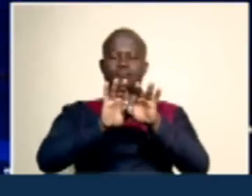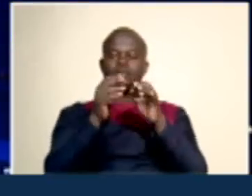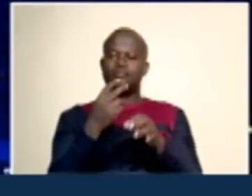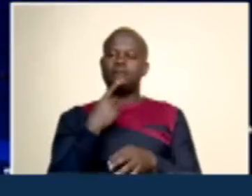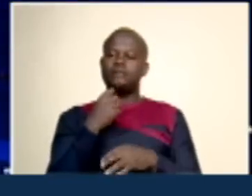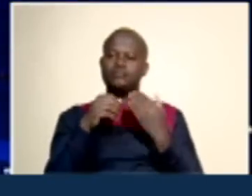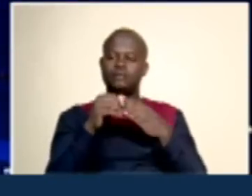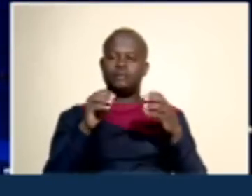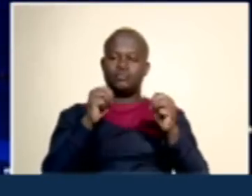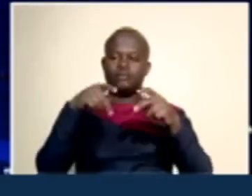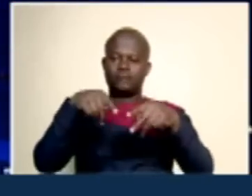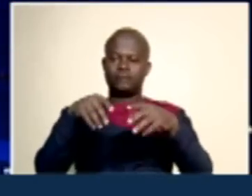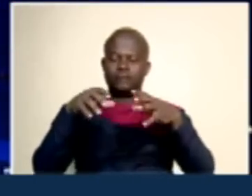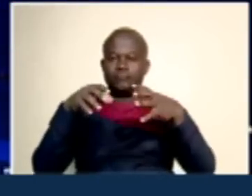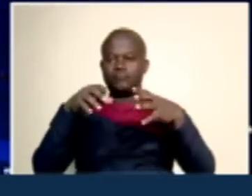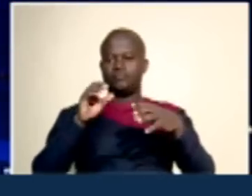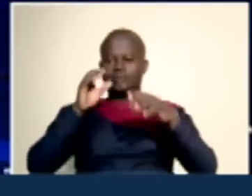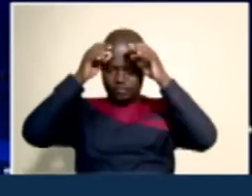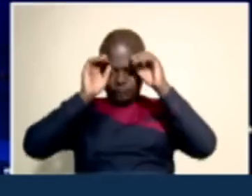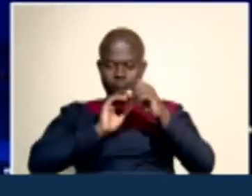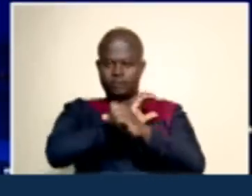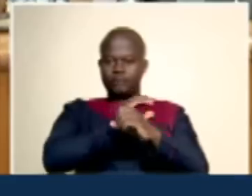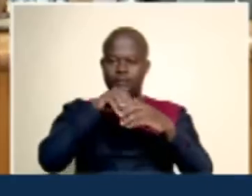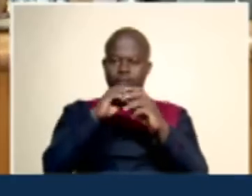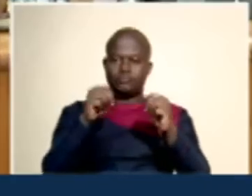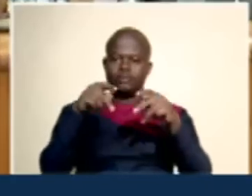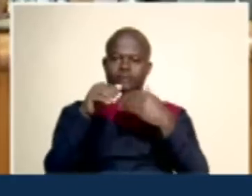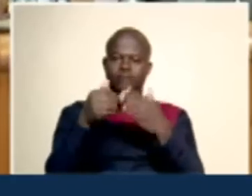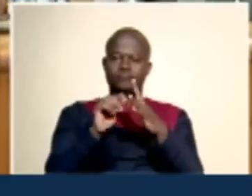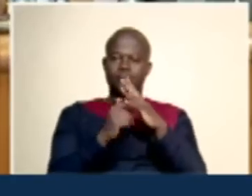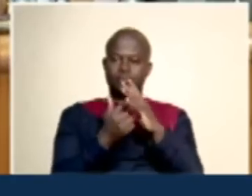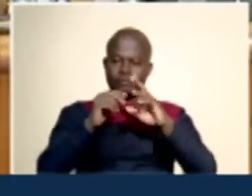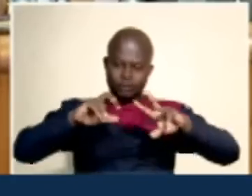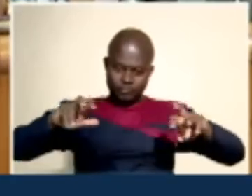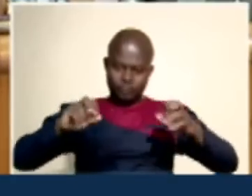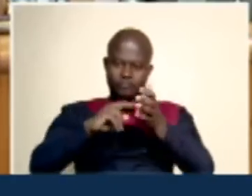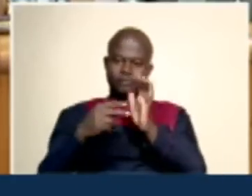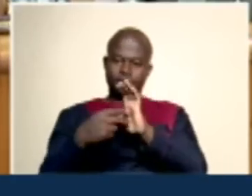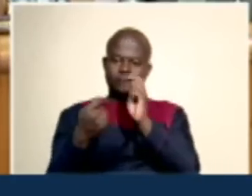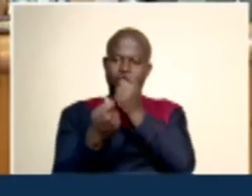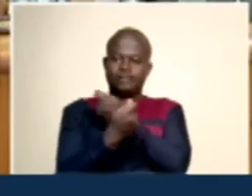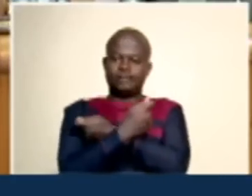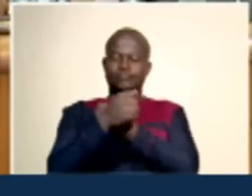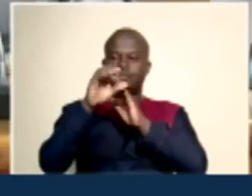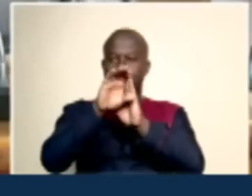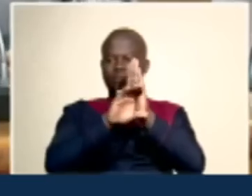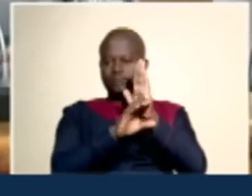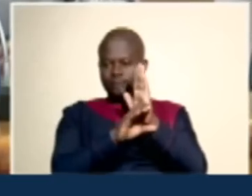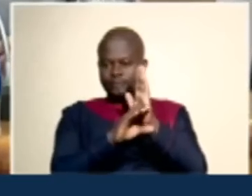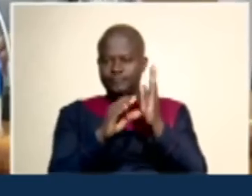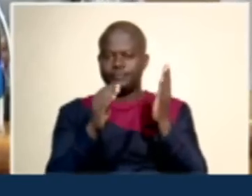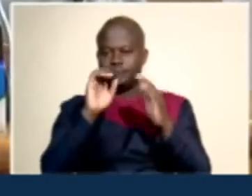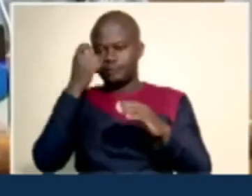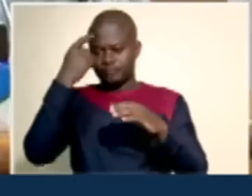uyu wa mbere abagize inama y'abaperezida b'amakomisiyo agize umutwe w'abadepite batangiye gusuzuma umushinga w'ivugururwa ry'itegeko nshinga